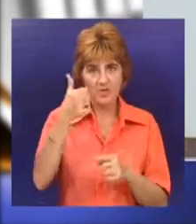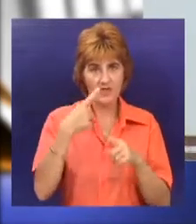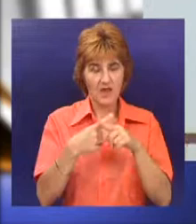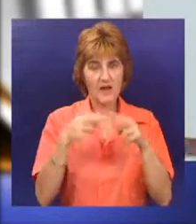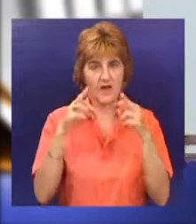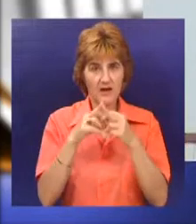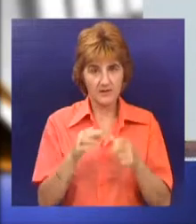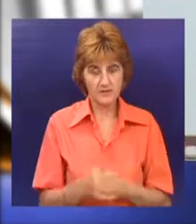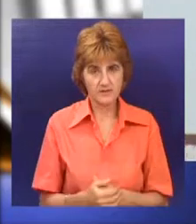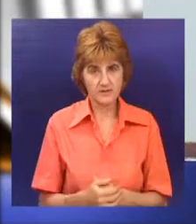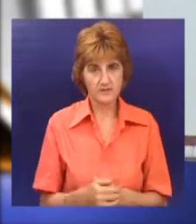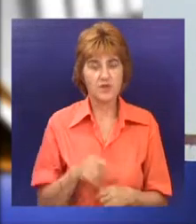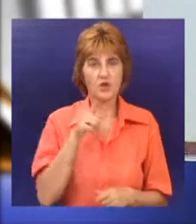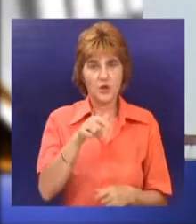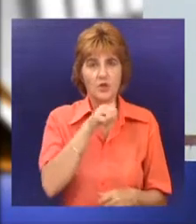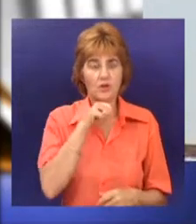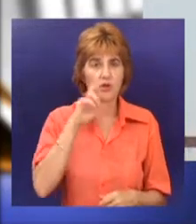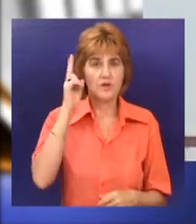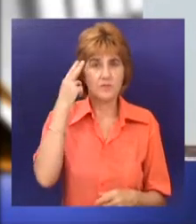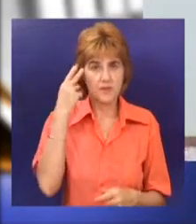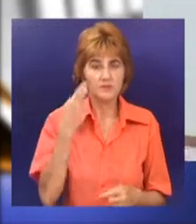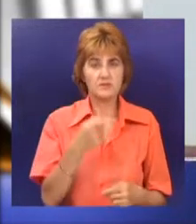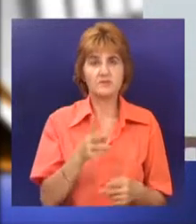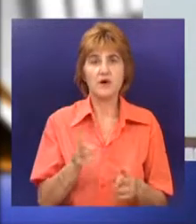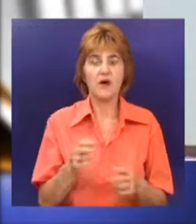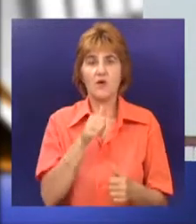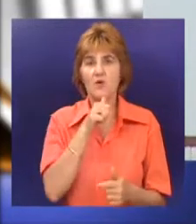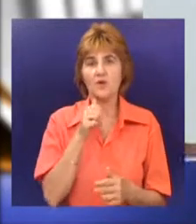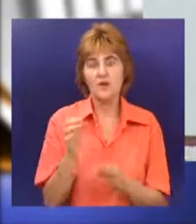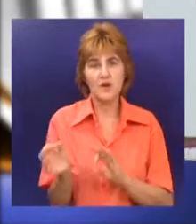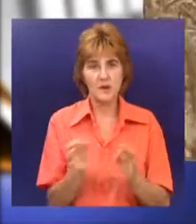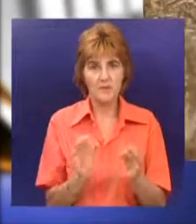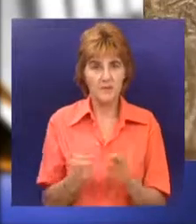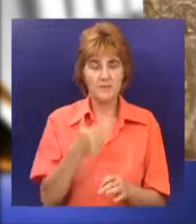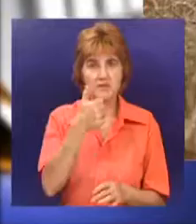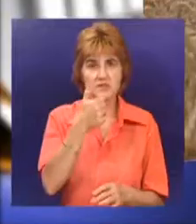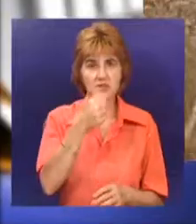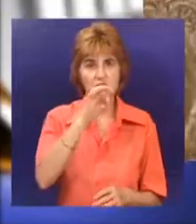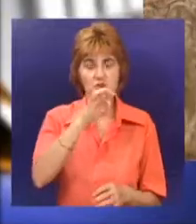u Subotici je iznosio 6,05 tona po hektaru, proizvedeno je